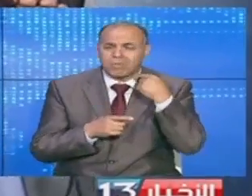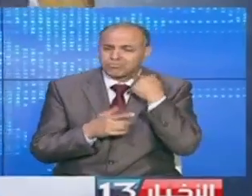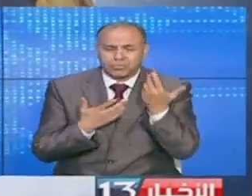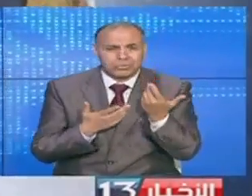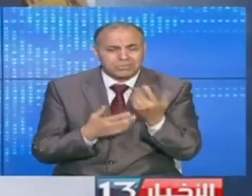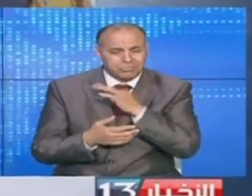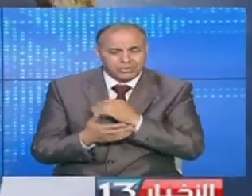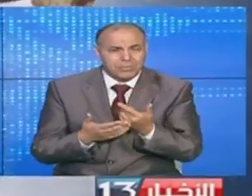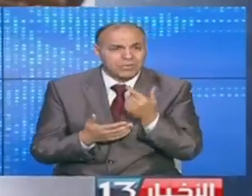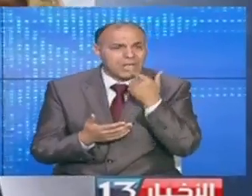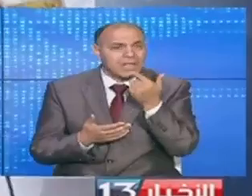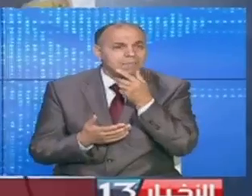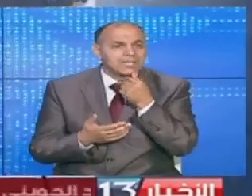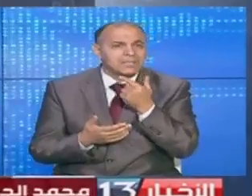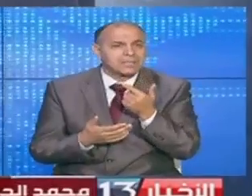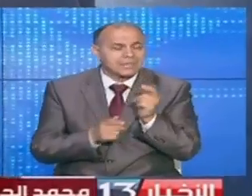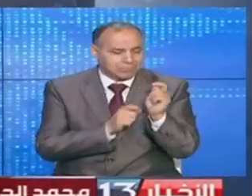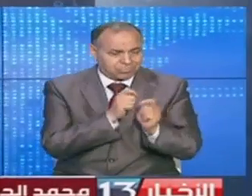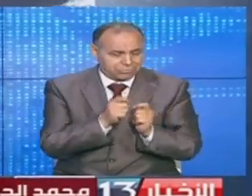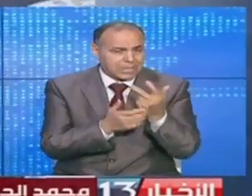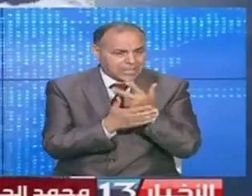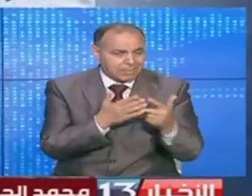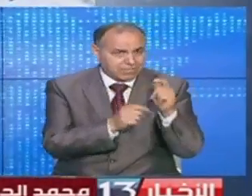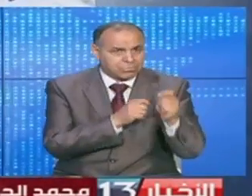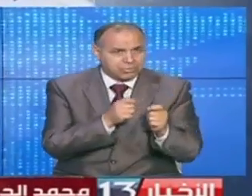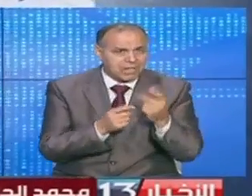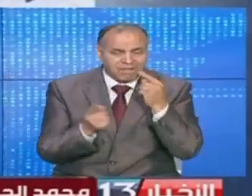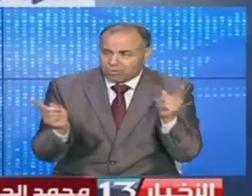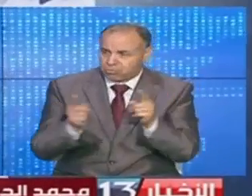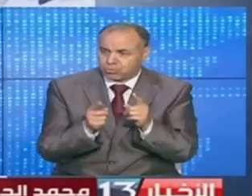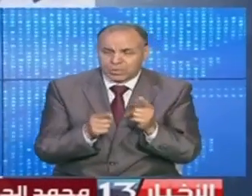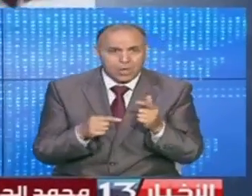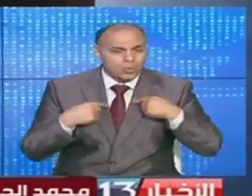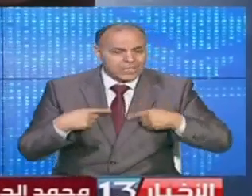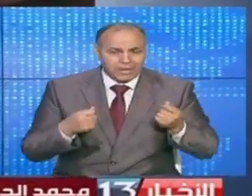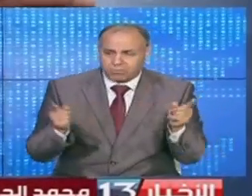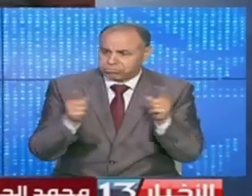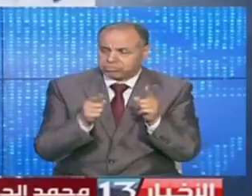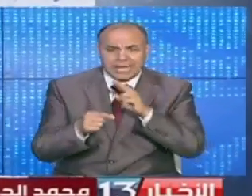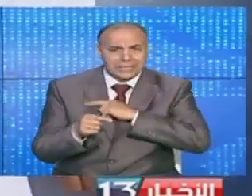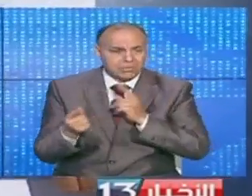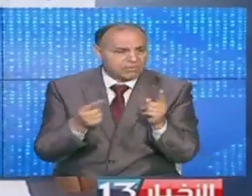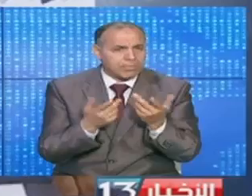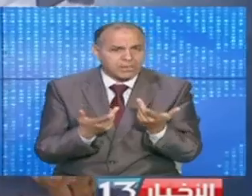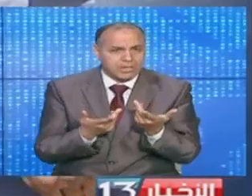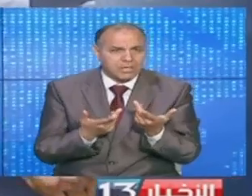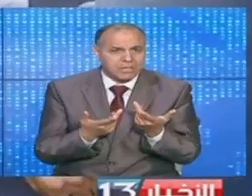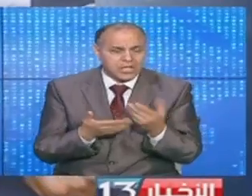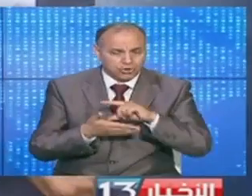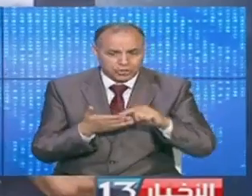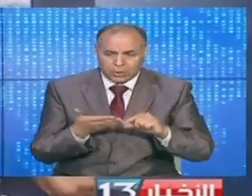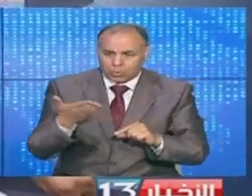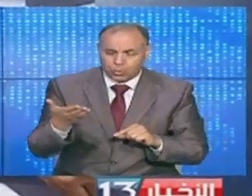شيء. متى هذا؟ يقول لي قرض ب 3 ملايين، متفاهم هو وزاره الماليه نتاع لاسيرونس، يقول له هز الشيك